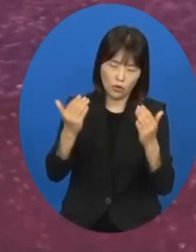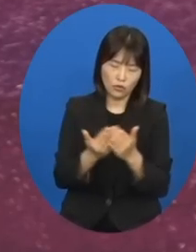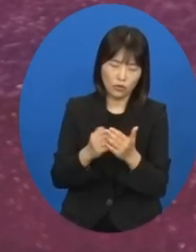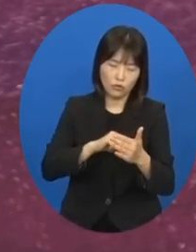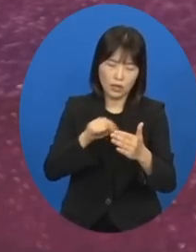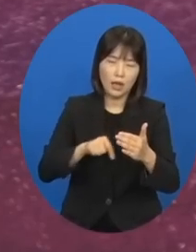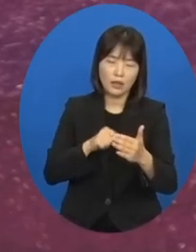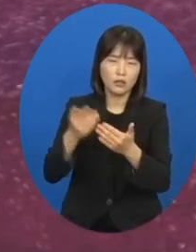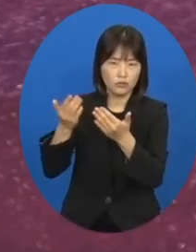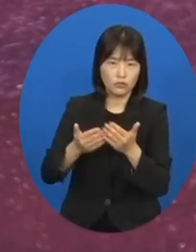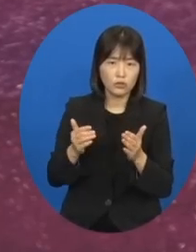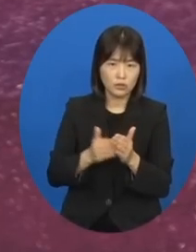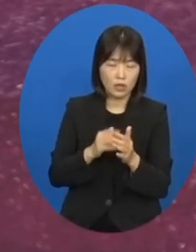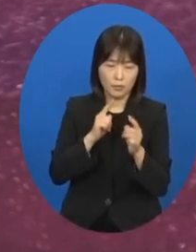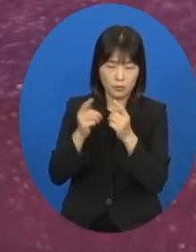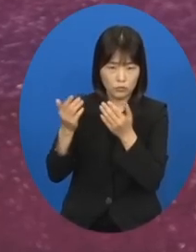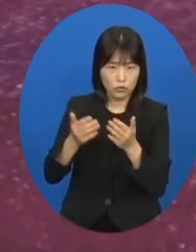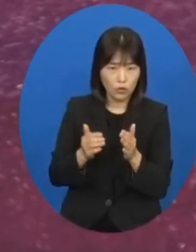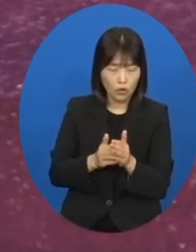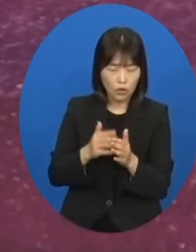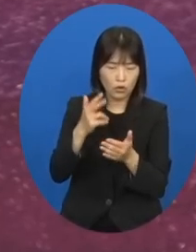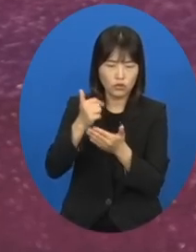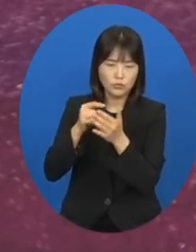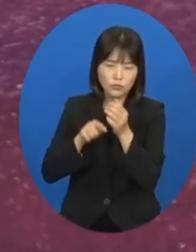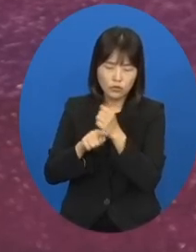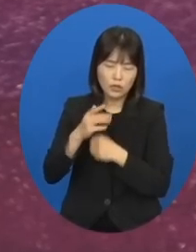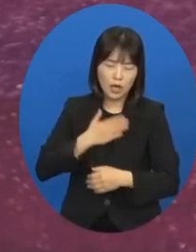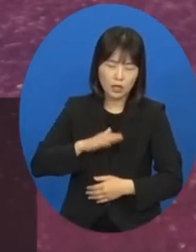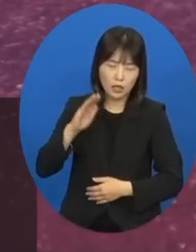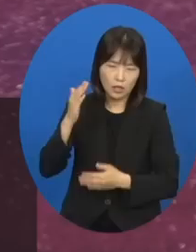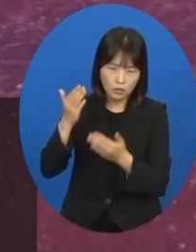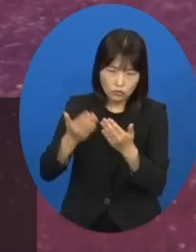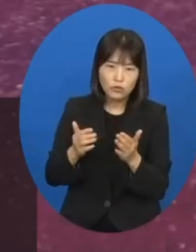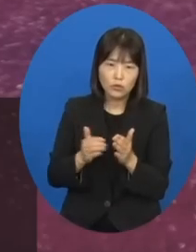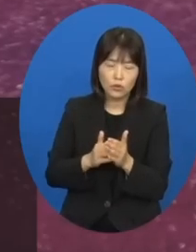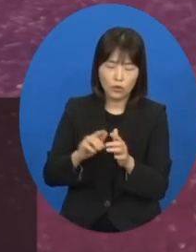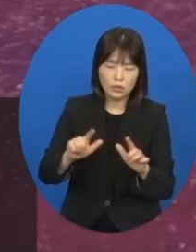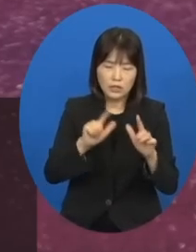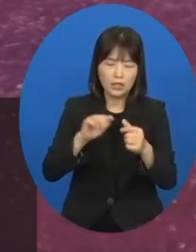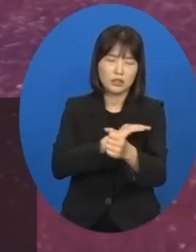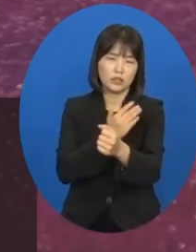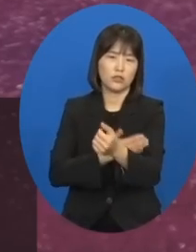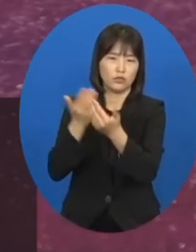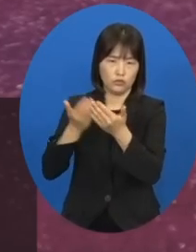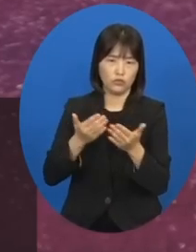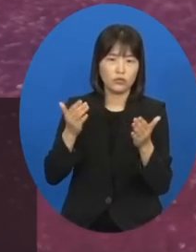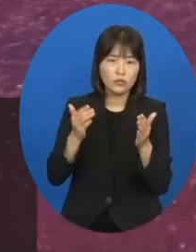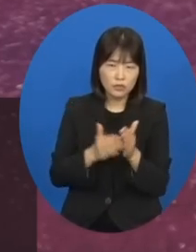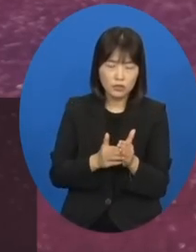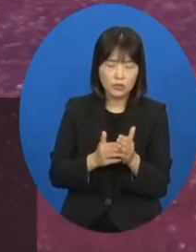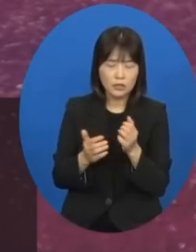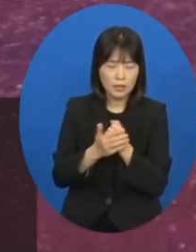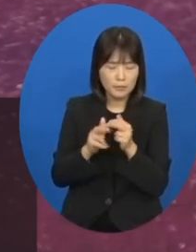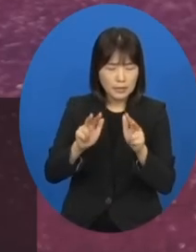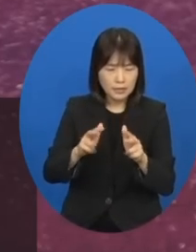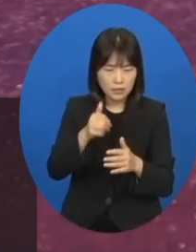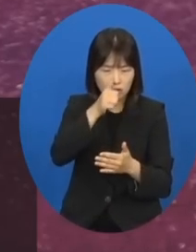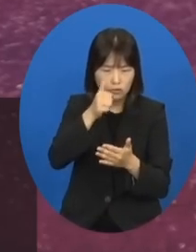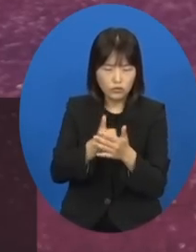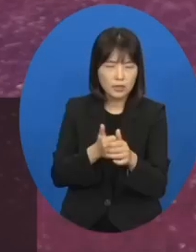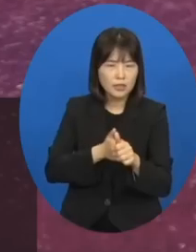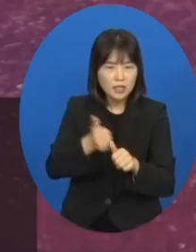마음에 주셨습니다 말씀도 주셨고 주의 뜻도 알기에 있었고 살아낸 능력도 주셨사온 인재는 죄를 이기면